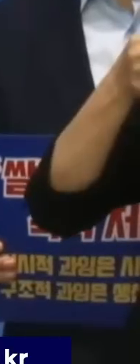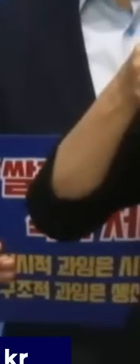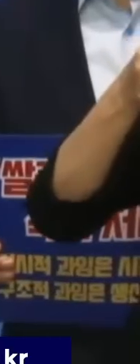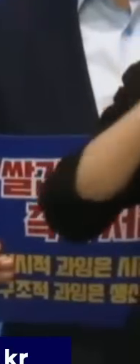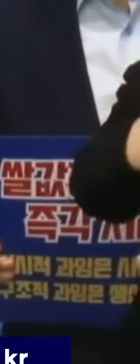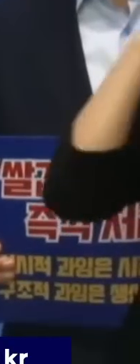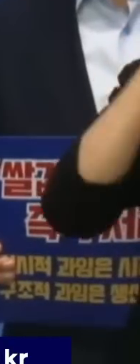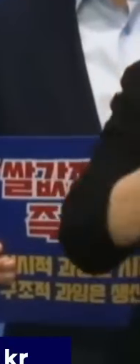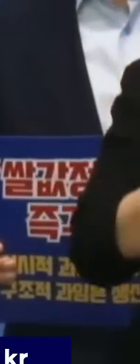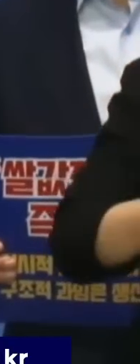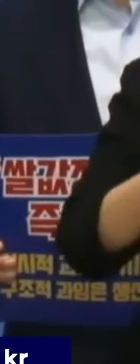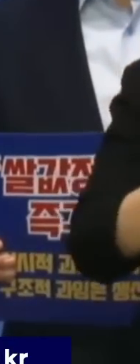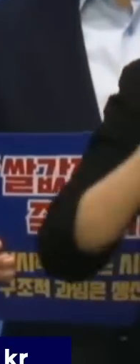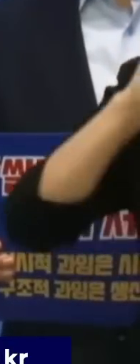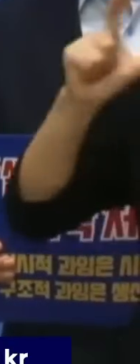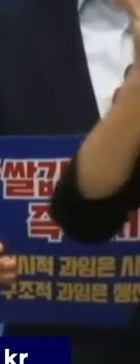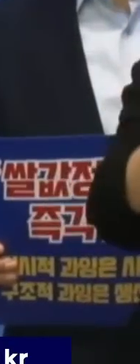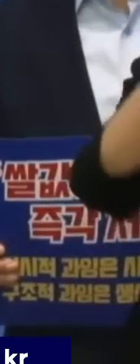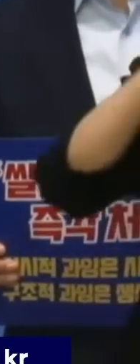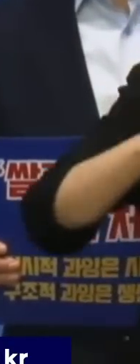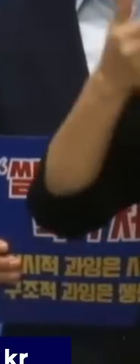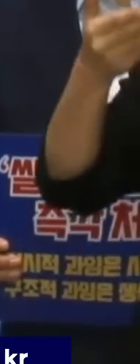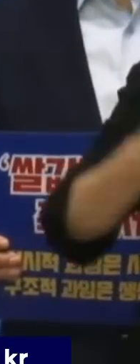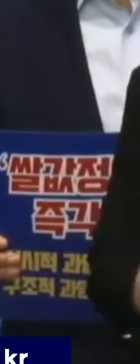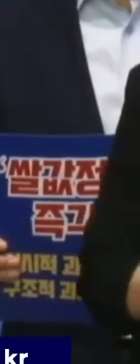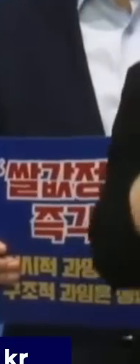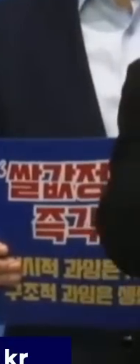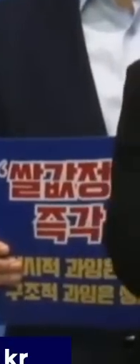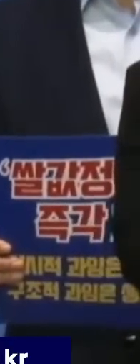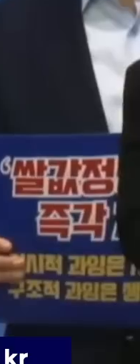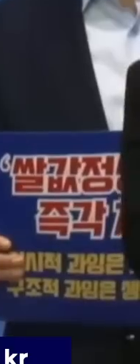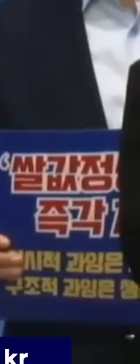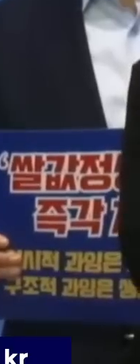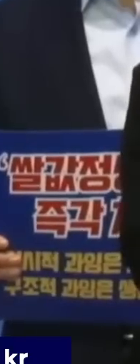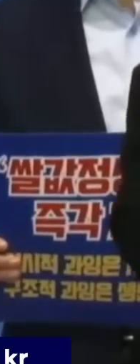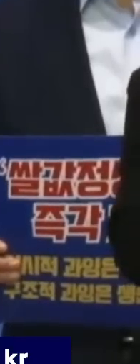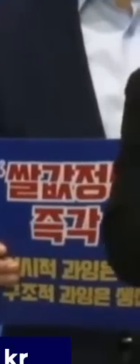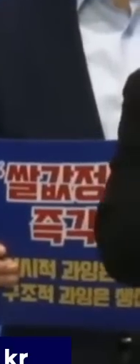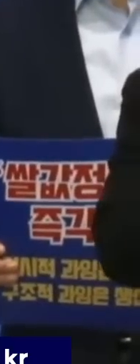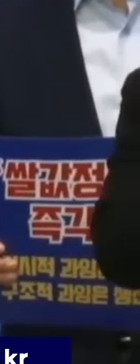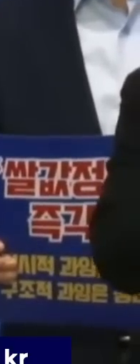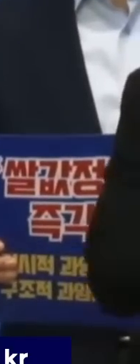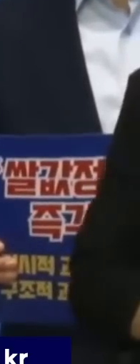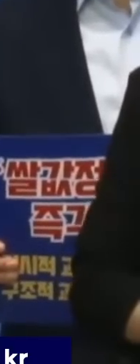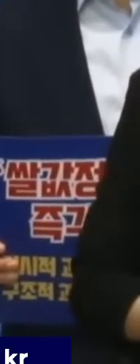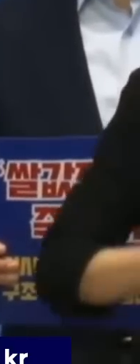성명서를 낭독해 드리도록 하겠습니다. 먼저 더불어민주당 소속이시면서